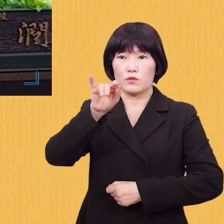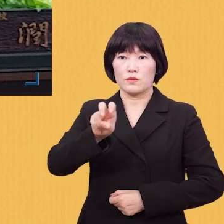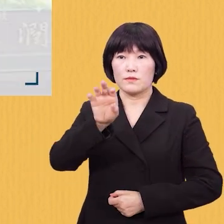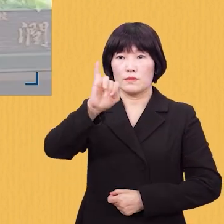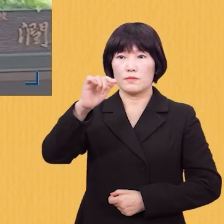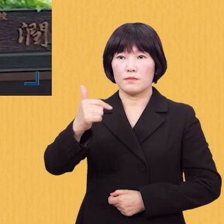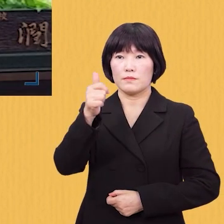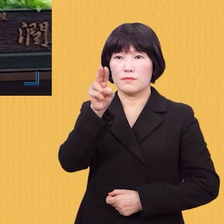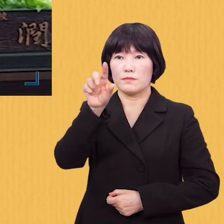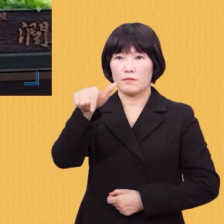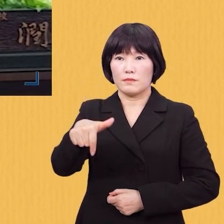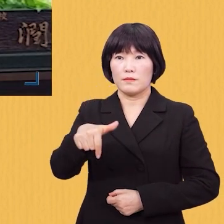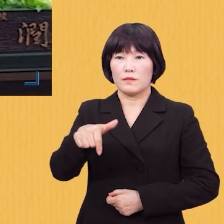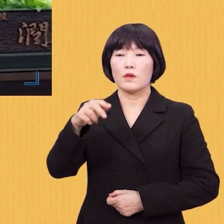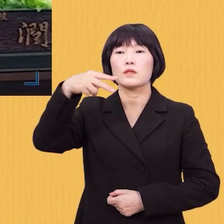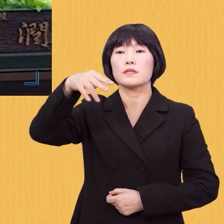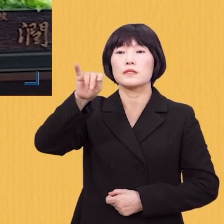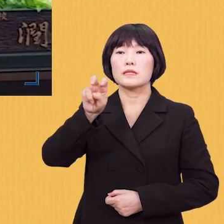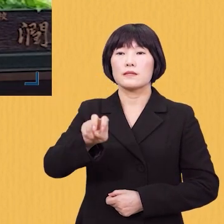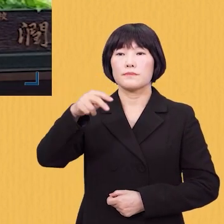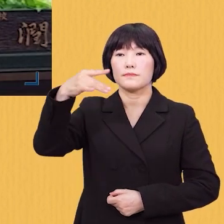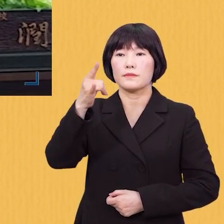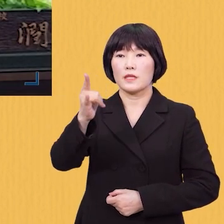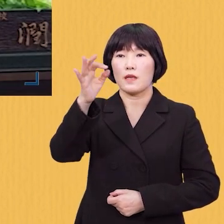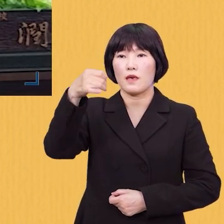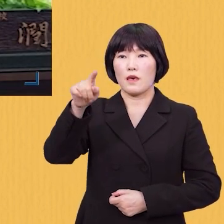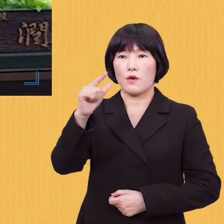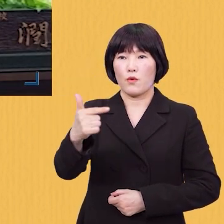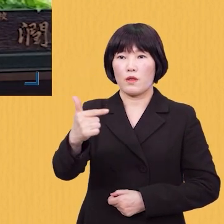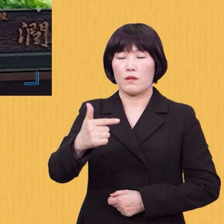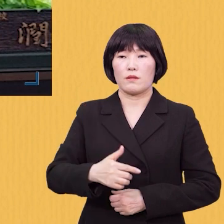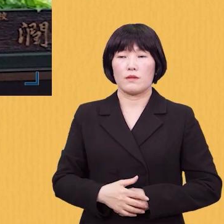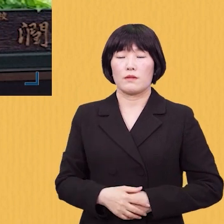전국 장애인 부모연대 전남지부 심세원님,